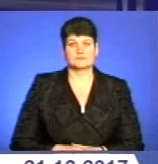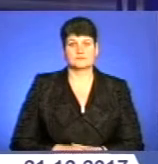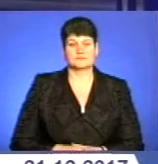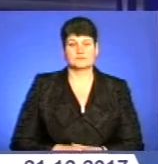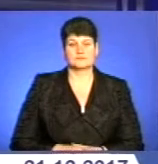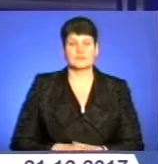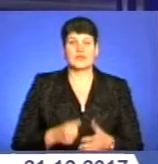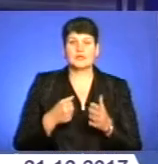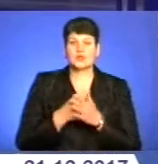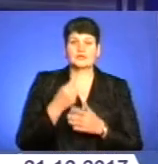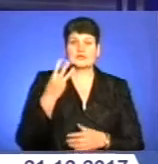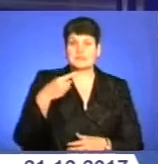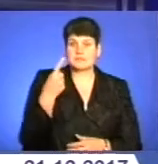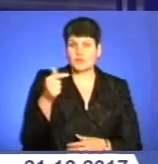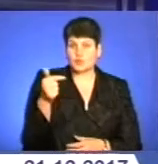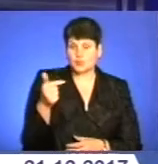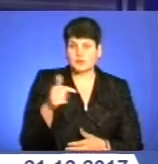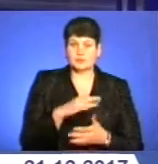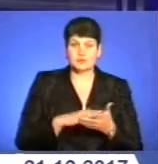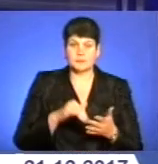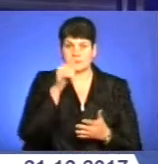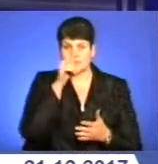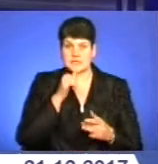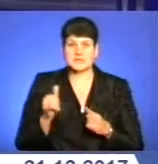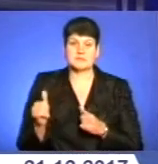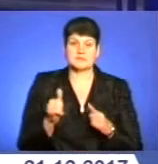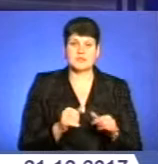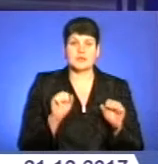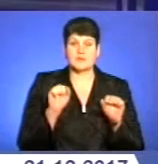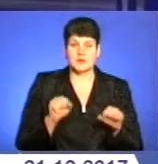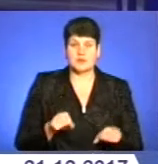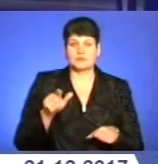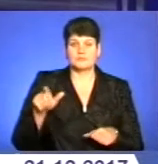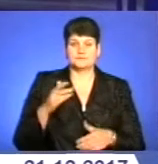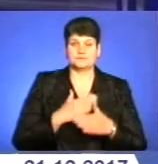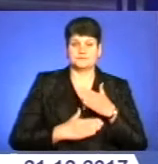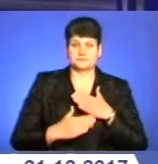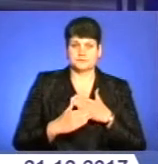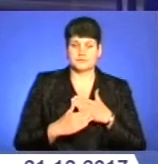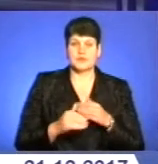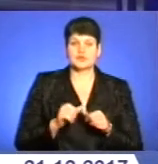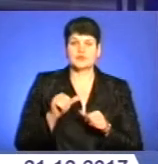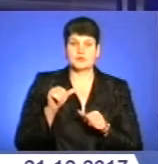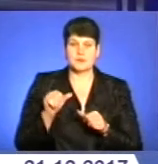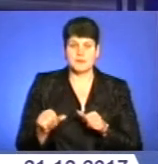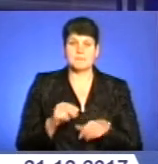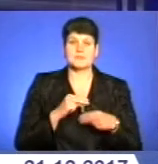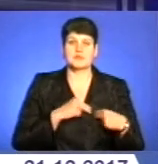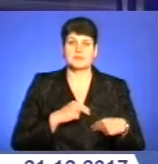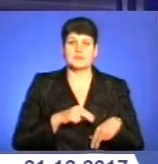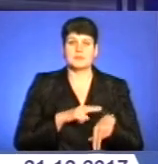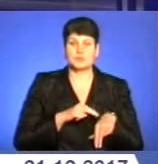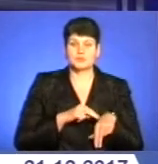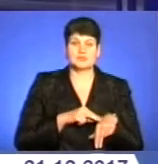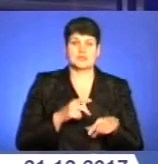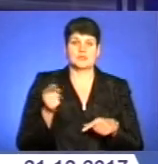До 31 грудня триває місячник забезпечення прав осіб з інвалідністю. Зокрема, працівники патрульної поліції Тернополя стежать